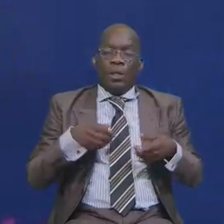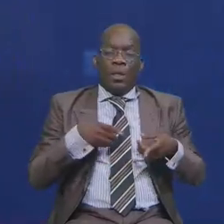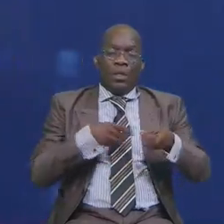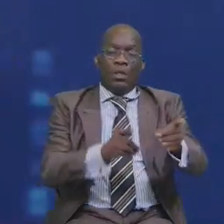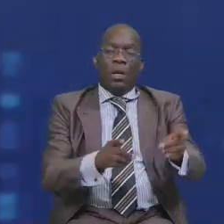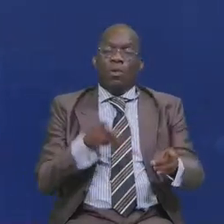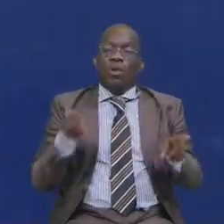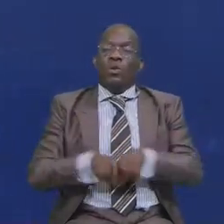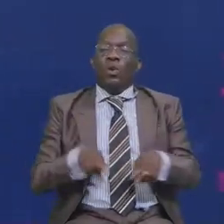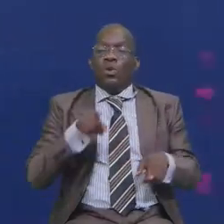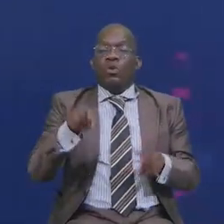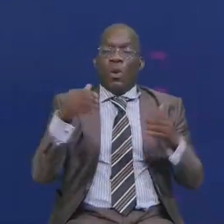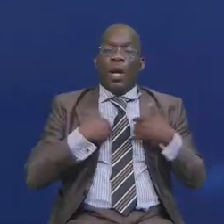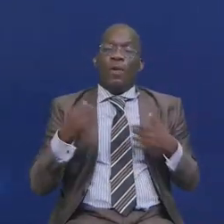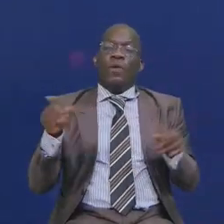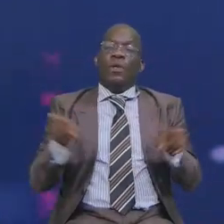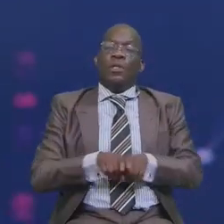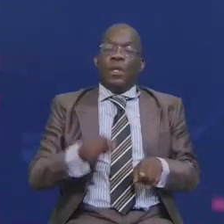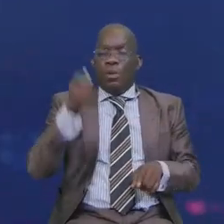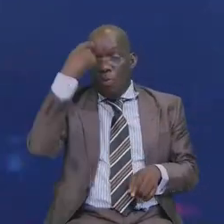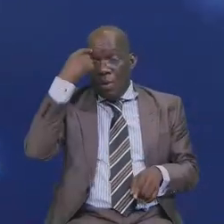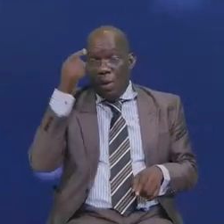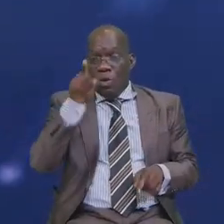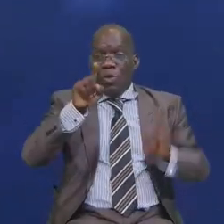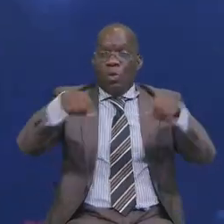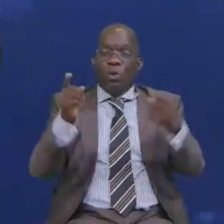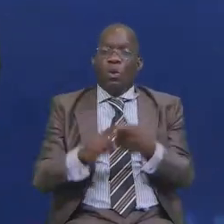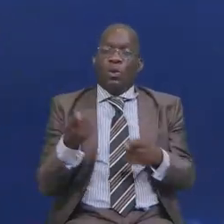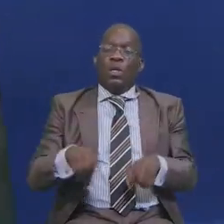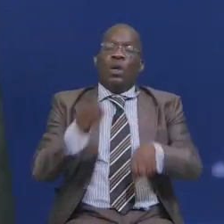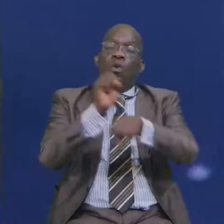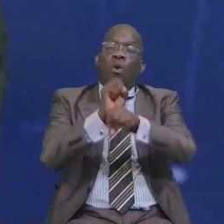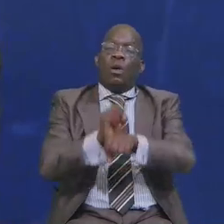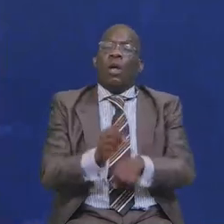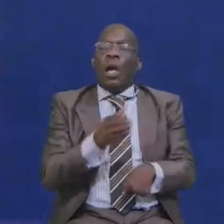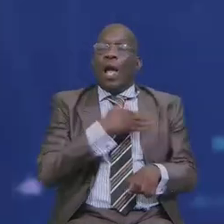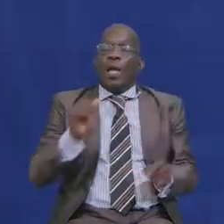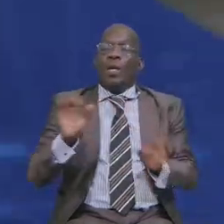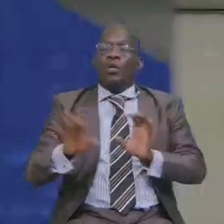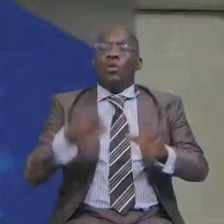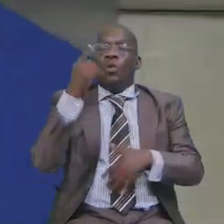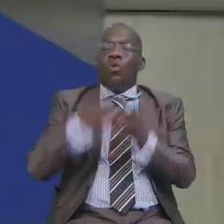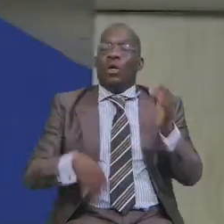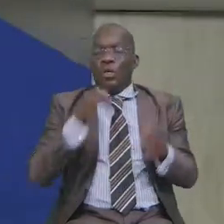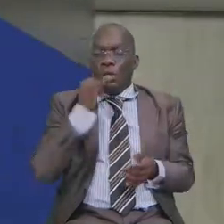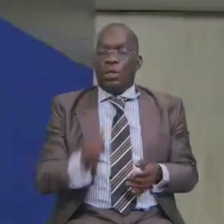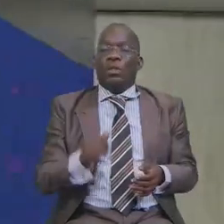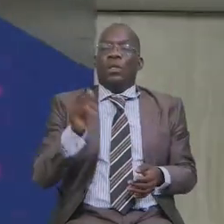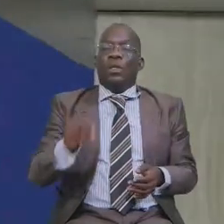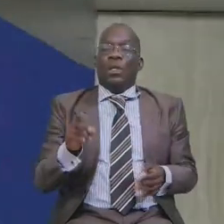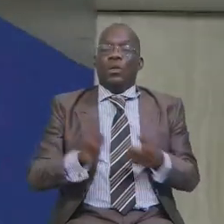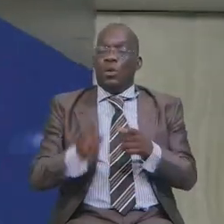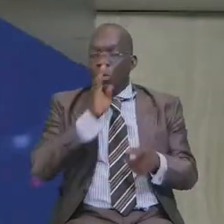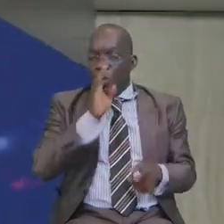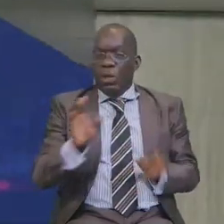vous ayez la même pensée et pour que vous allez sur le champ de moisson et fassiez ce qui doit être fait jusqu'à ce